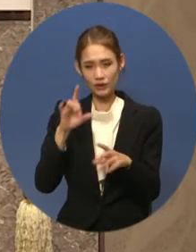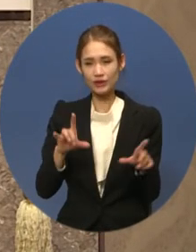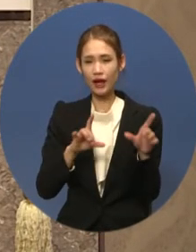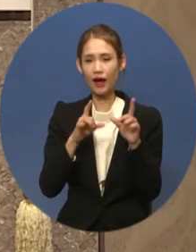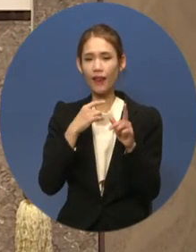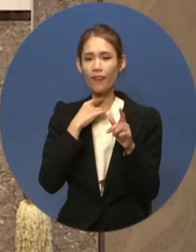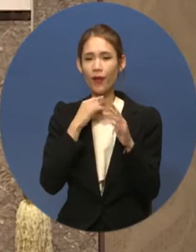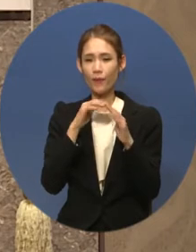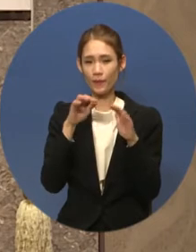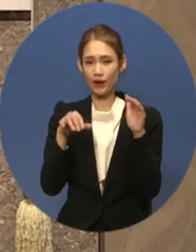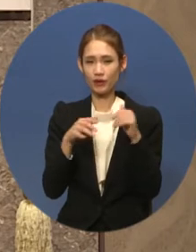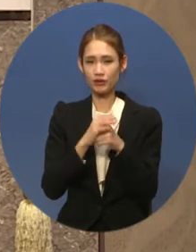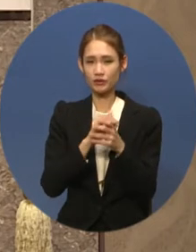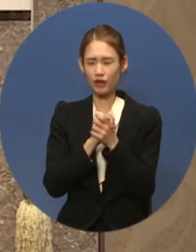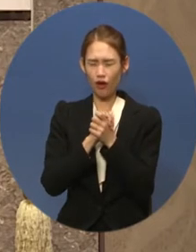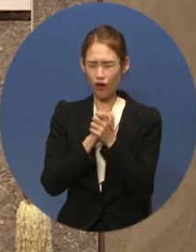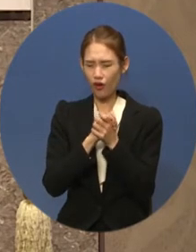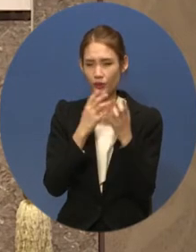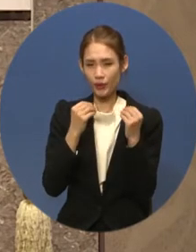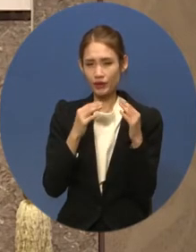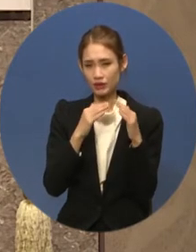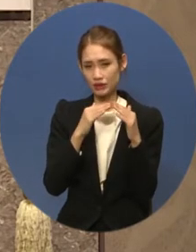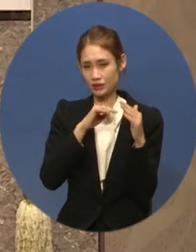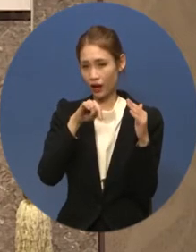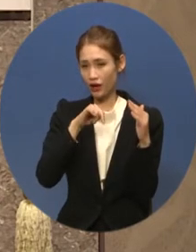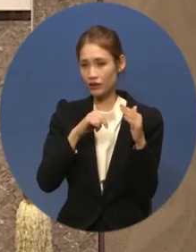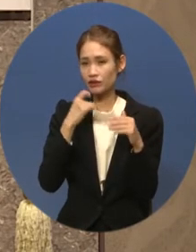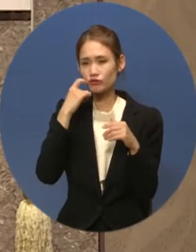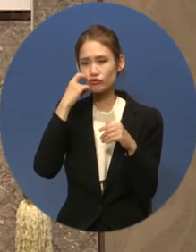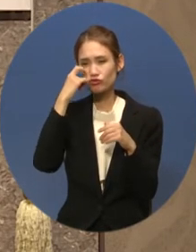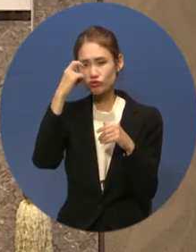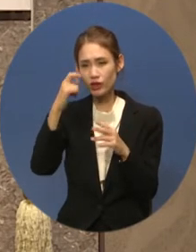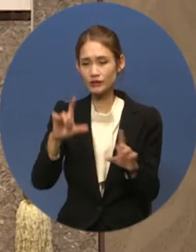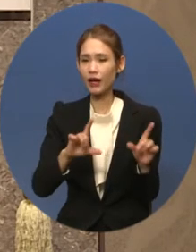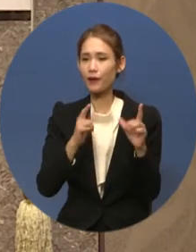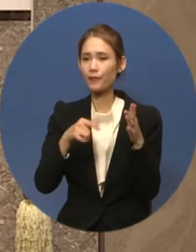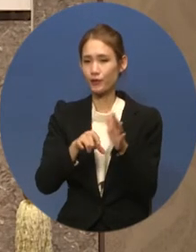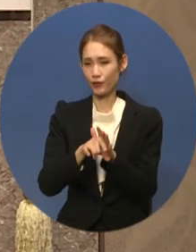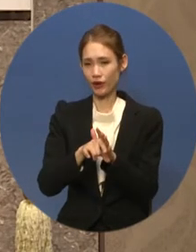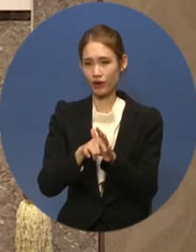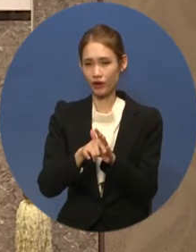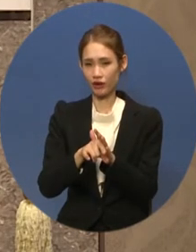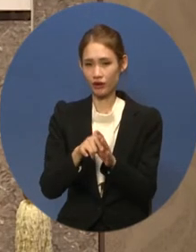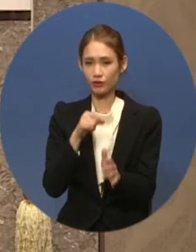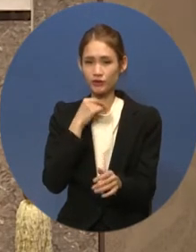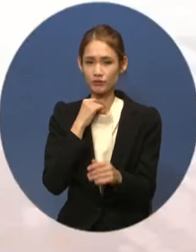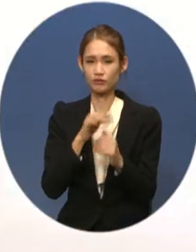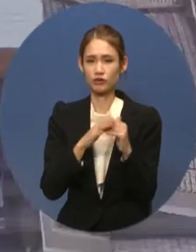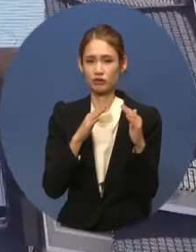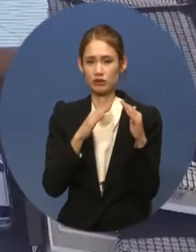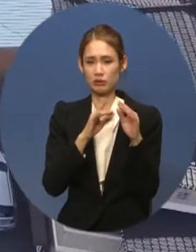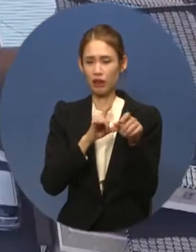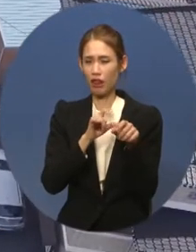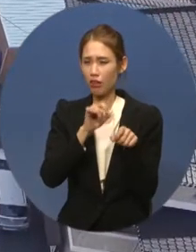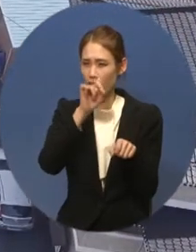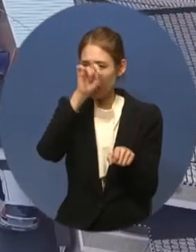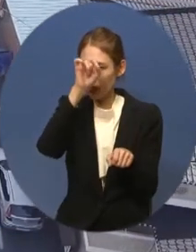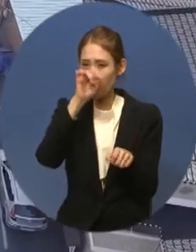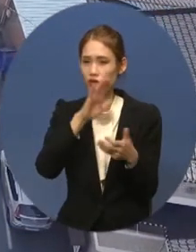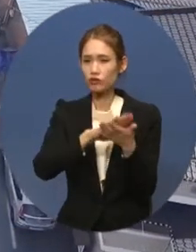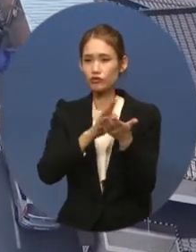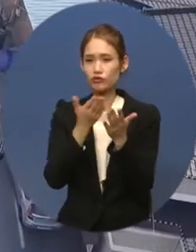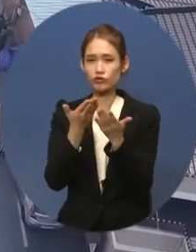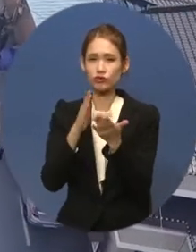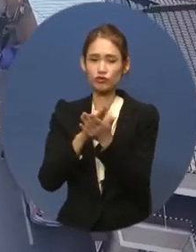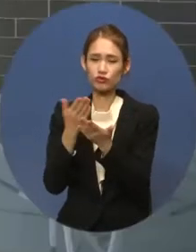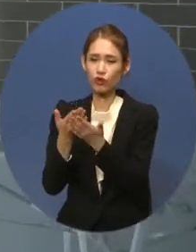정들었던 집에서 지속적인 삶을 누리고 싶어 하세요 그런데 집이 오래돼 가지고 수리가 필요한 경우도 굉장히 많이